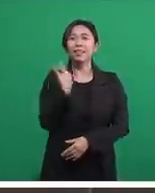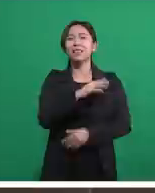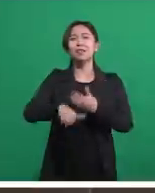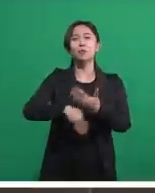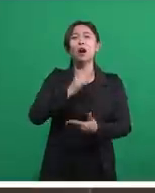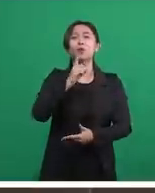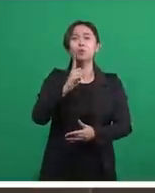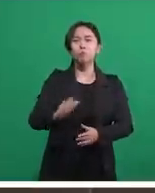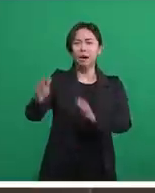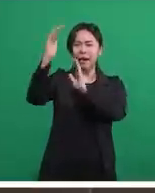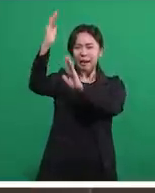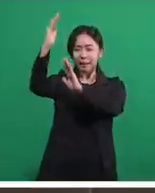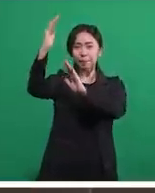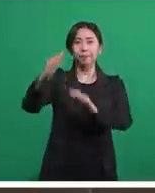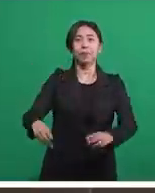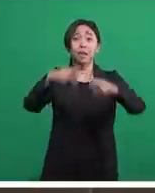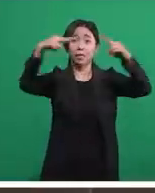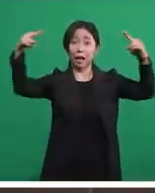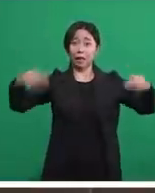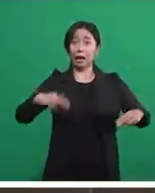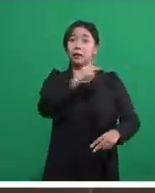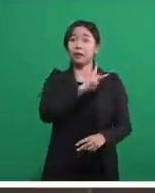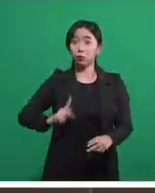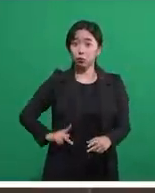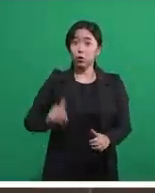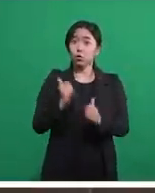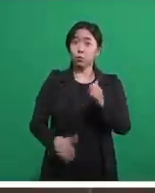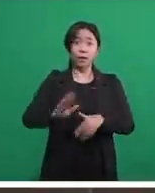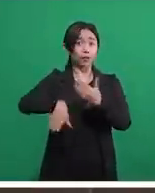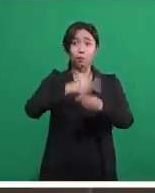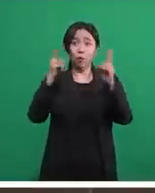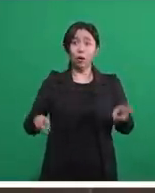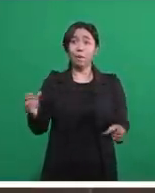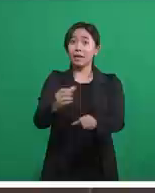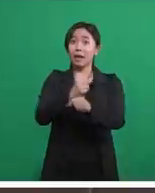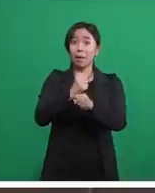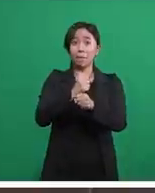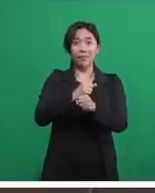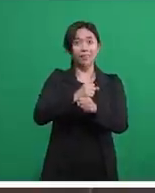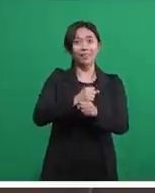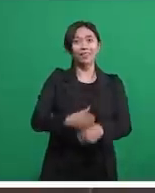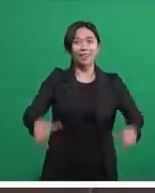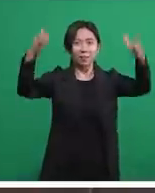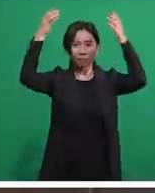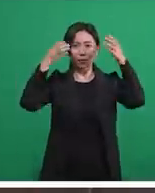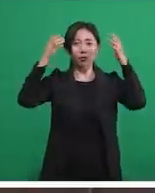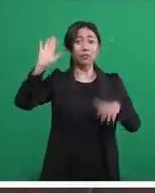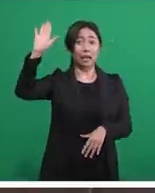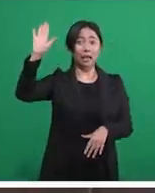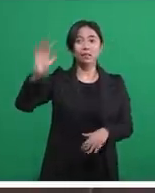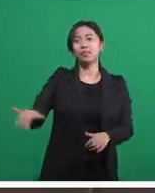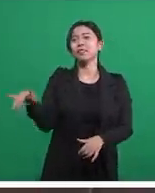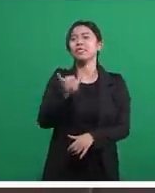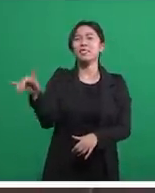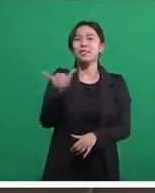harus menghadap tahta pengadilan Kristus, supaya setiap orang memperoleh apa yang patut diterimanya, sesuai dengan yang